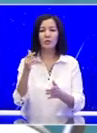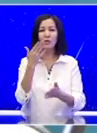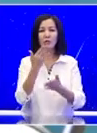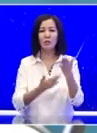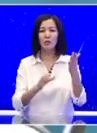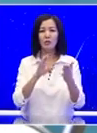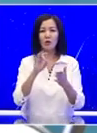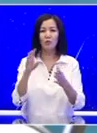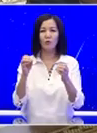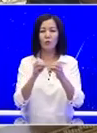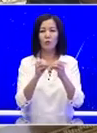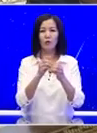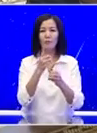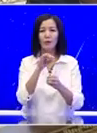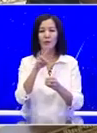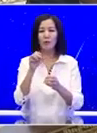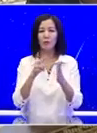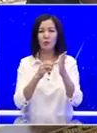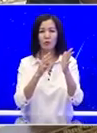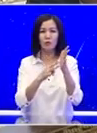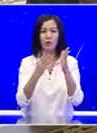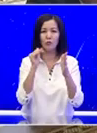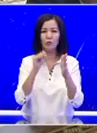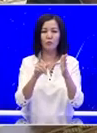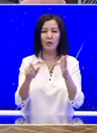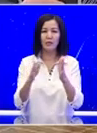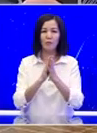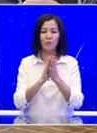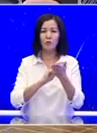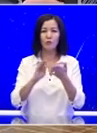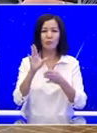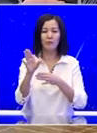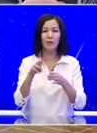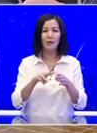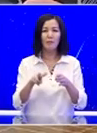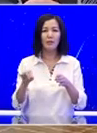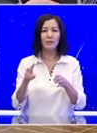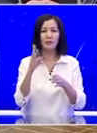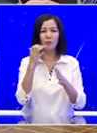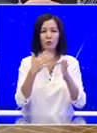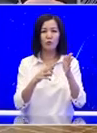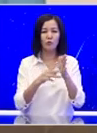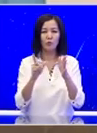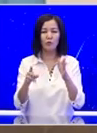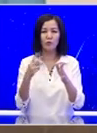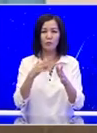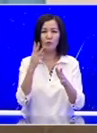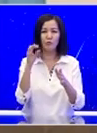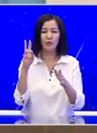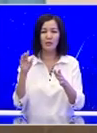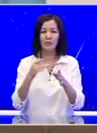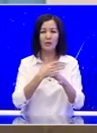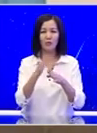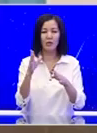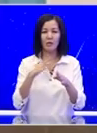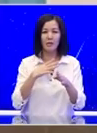сұрады. Сәуірдің 10-ына 1 миллион 783 мың адам өтініш беріпті. Министр 539 мың адамға 23